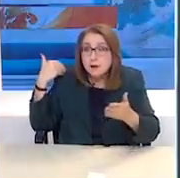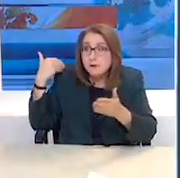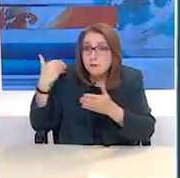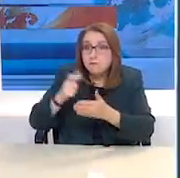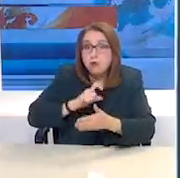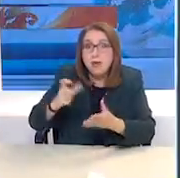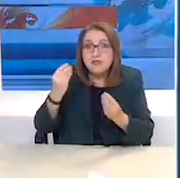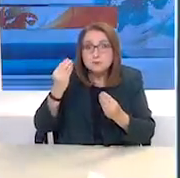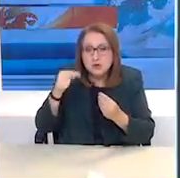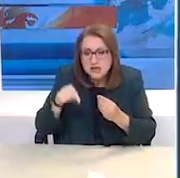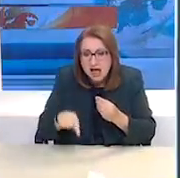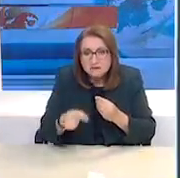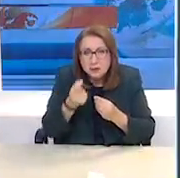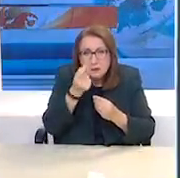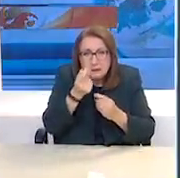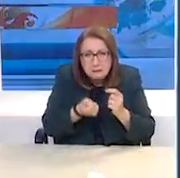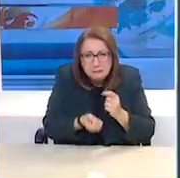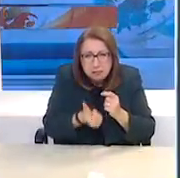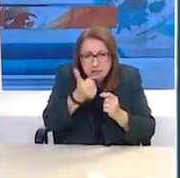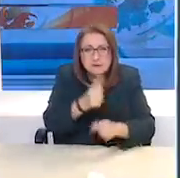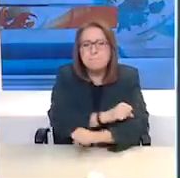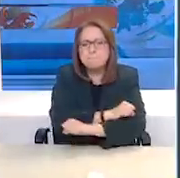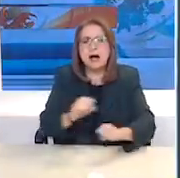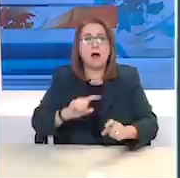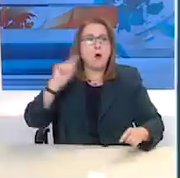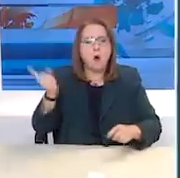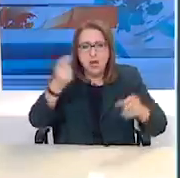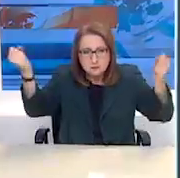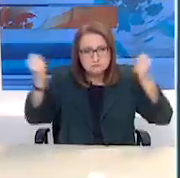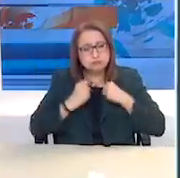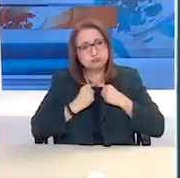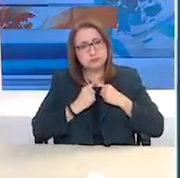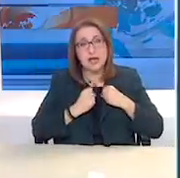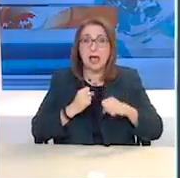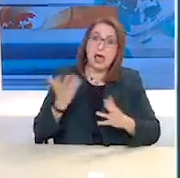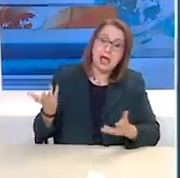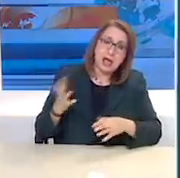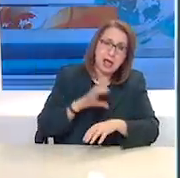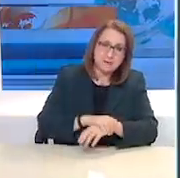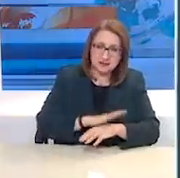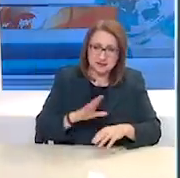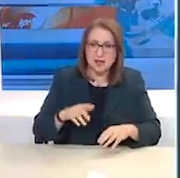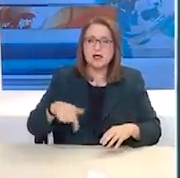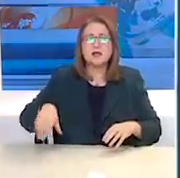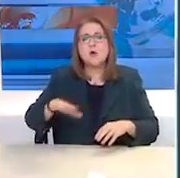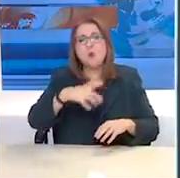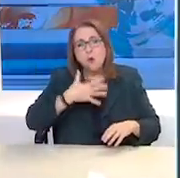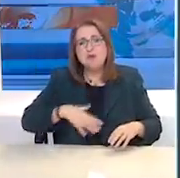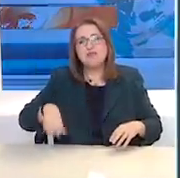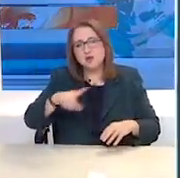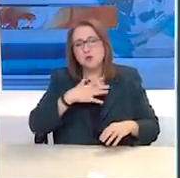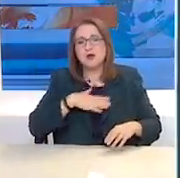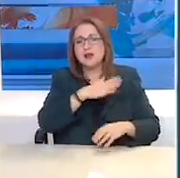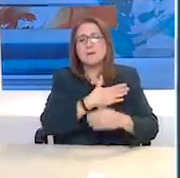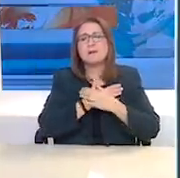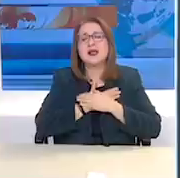τώρα. Επίσης, θα ήθελα να κάνω μια ιδιαίτερη αναφορά στη βαθιά μας ανάγκη να βρεθούμε στα κινητήριά μας αυτές τις μέρες και